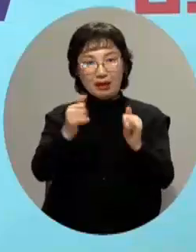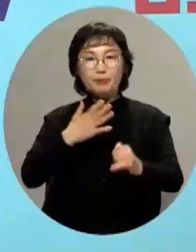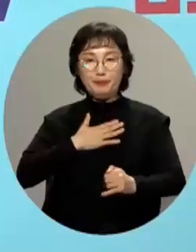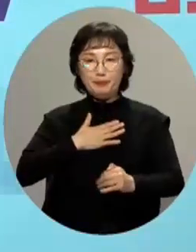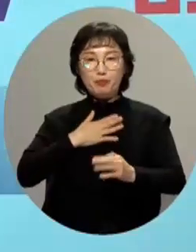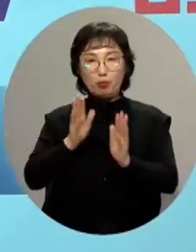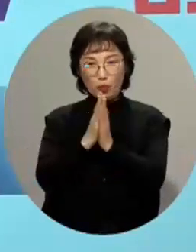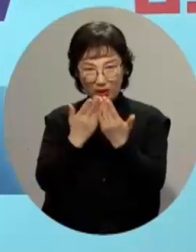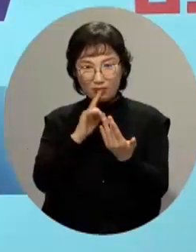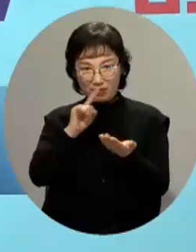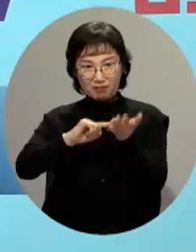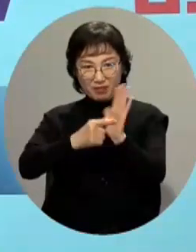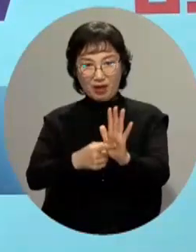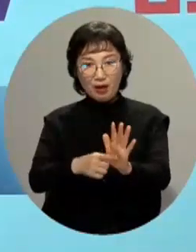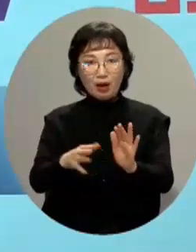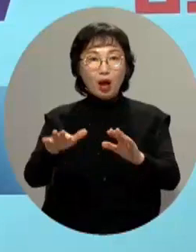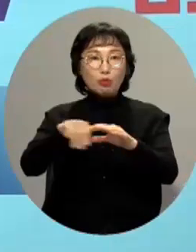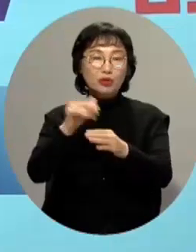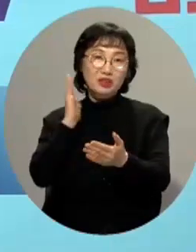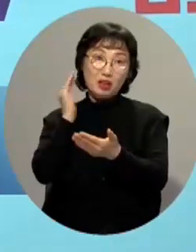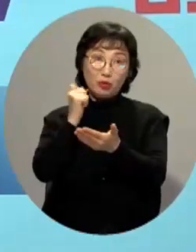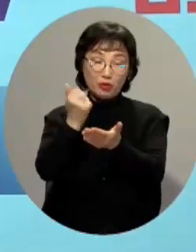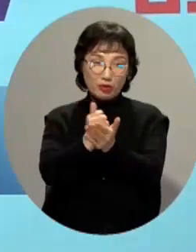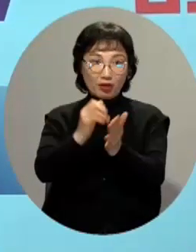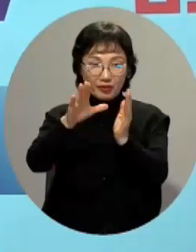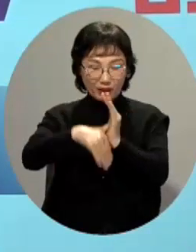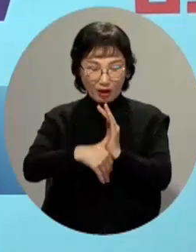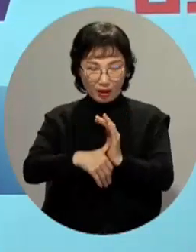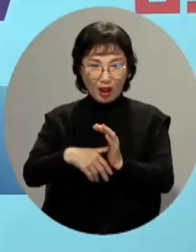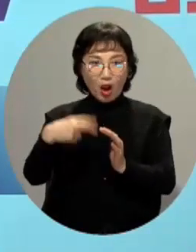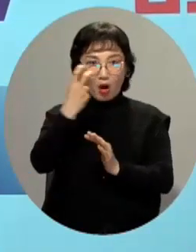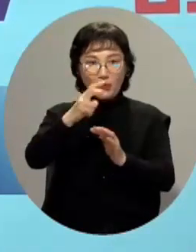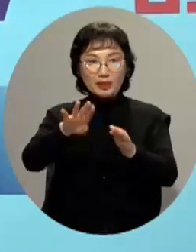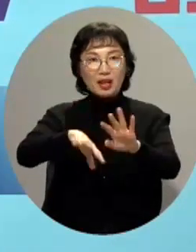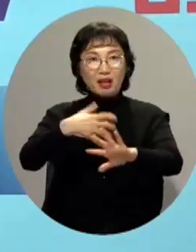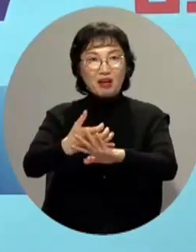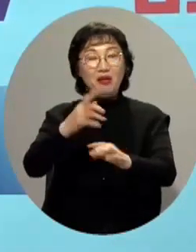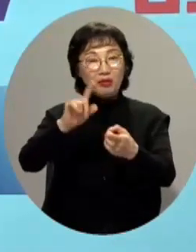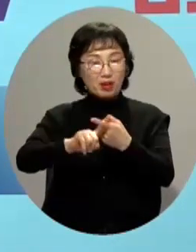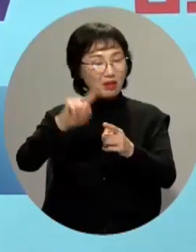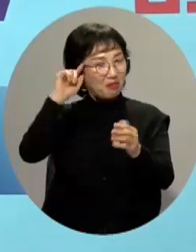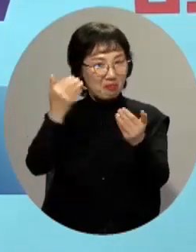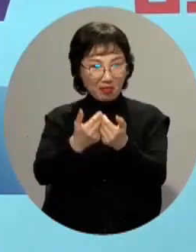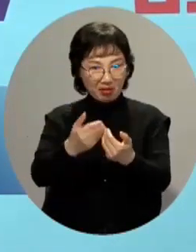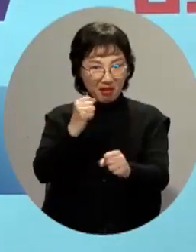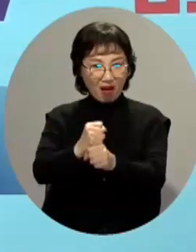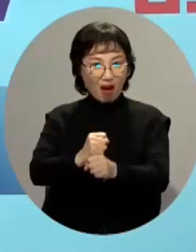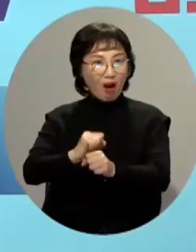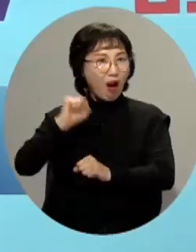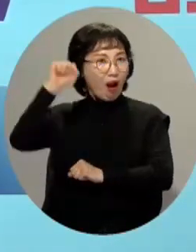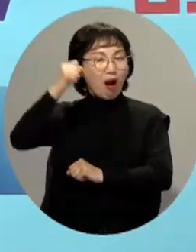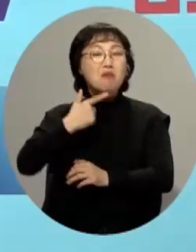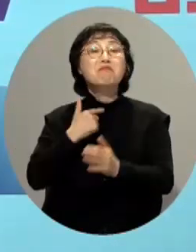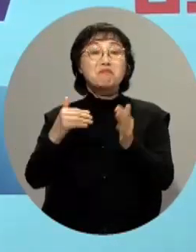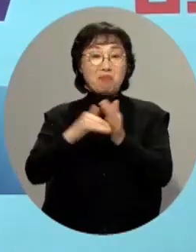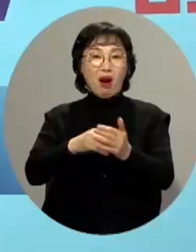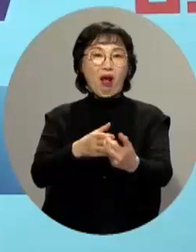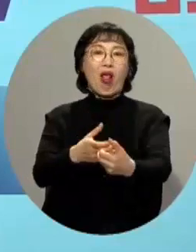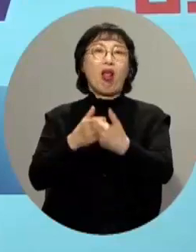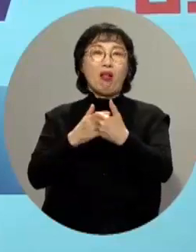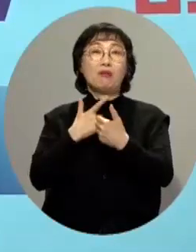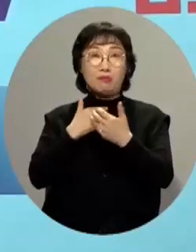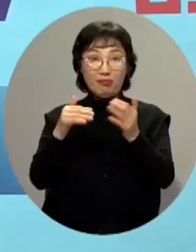문재인 정부에서 검찰개혁에 반대하고 사직서까지 내며 항명한 후보가 윤석열 정권에